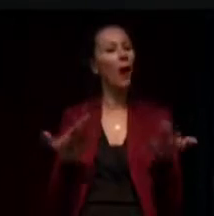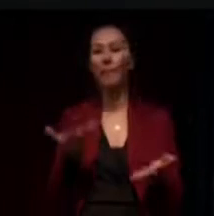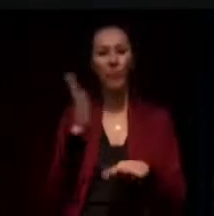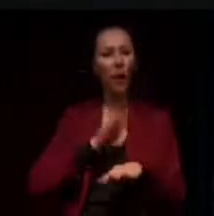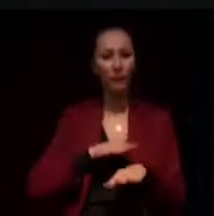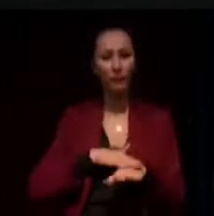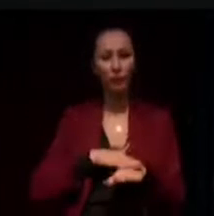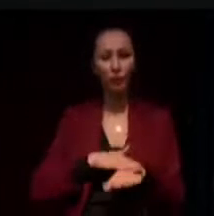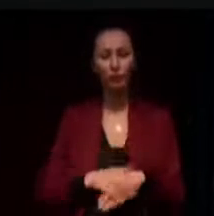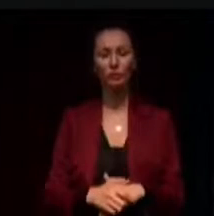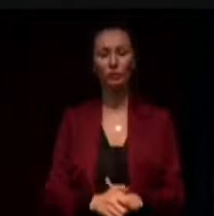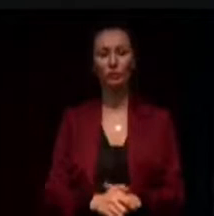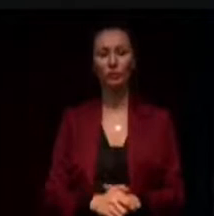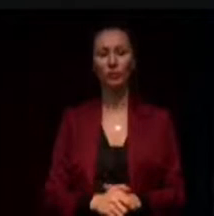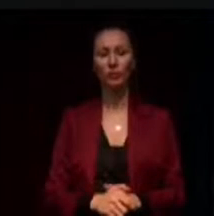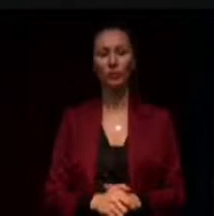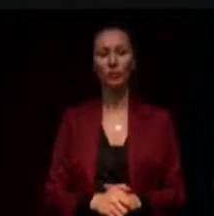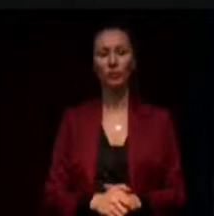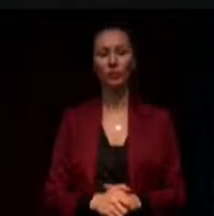ne yapılmış?